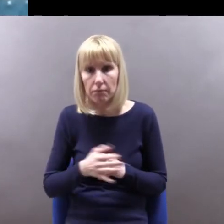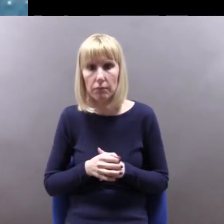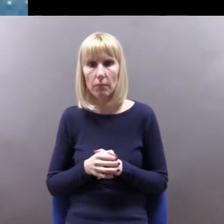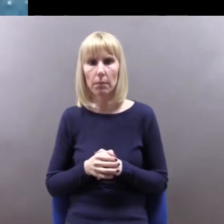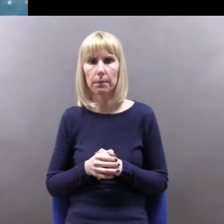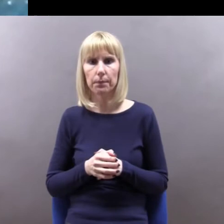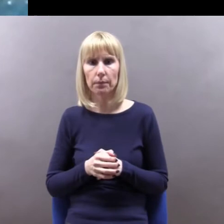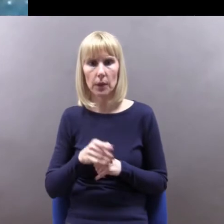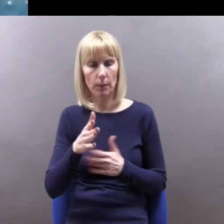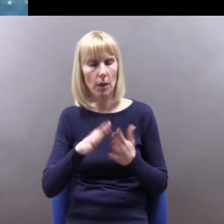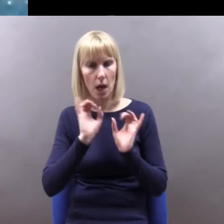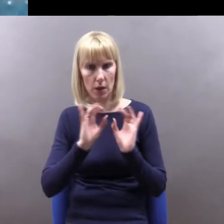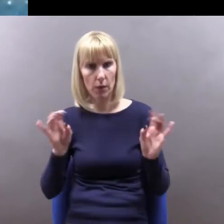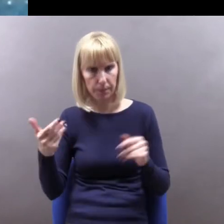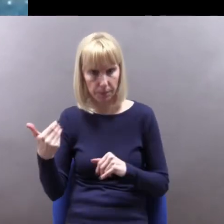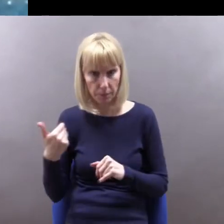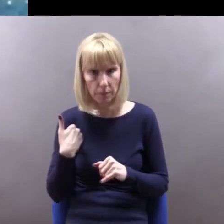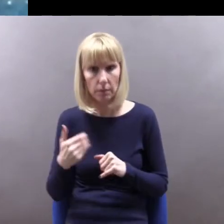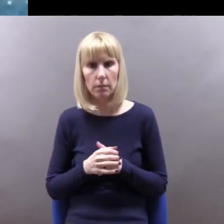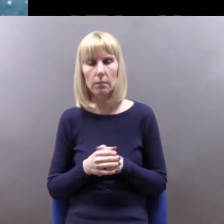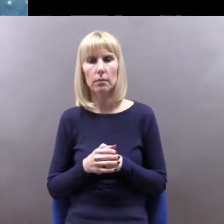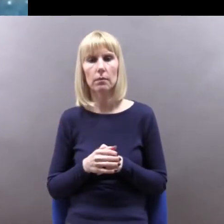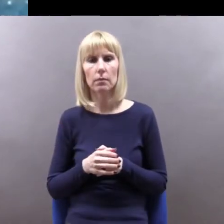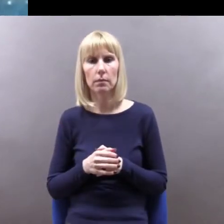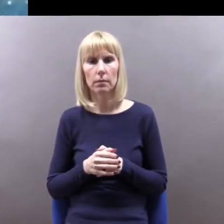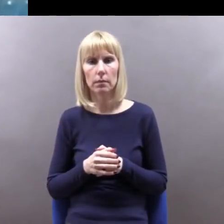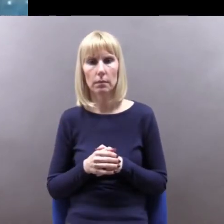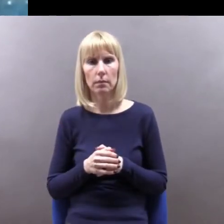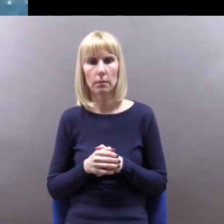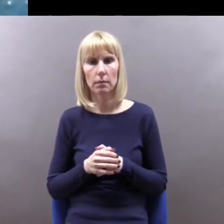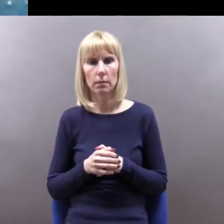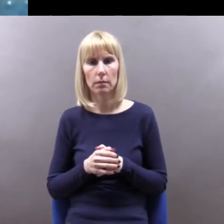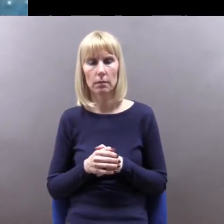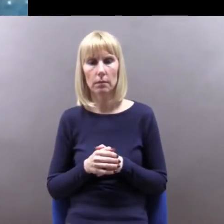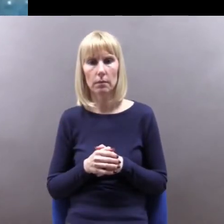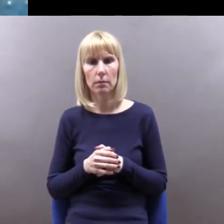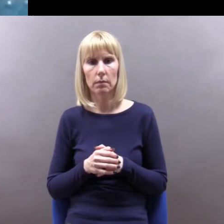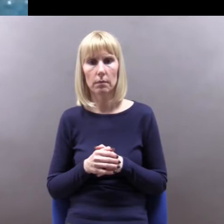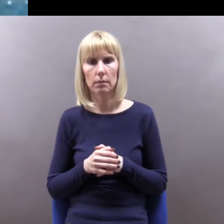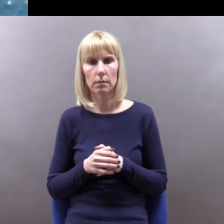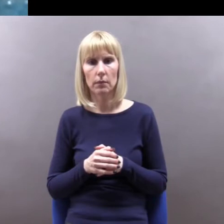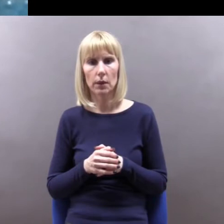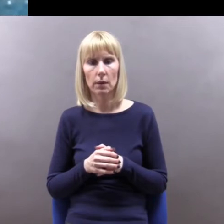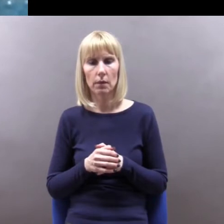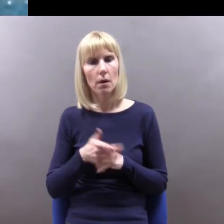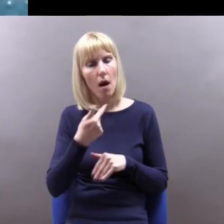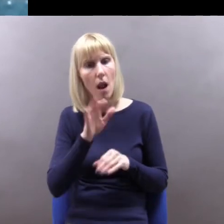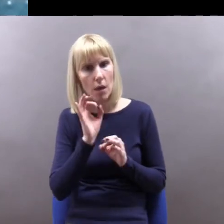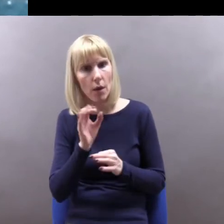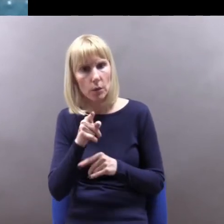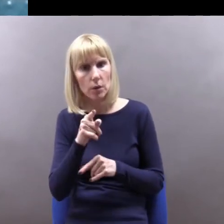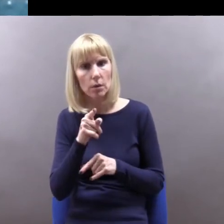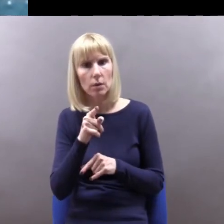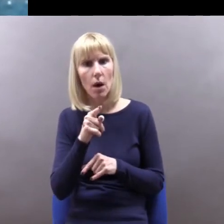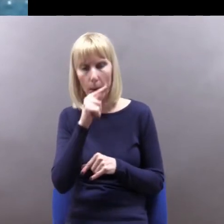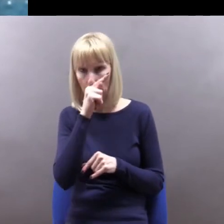to żeby to, ta informacja była, żeby ta osoba nie szła tam na marne. Ale uważam, że dobrze, że są takie